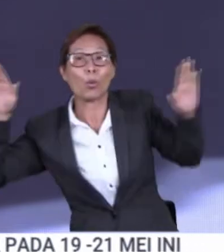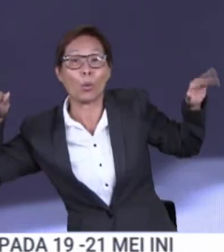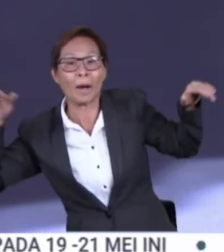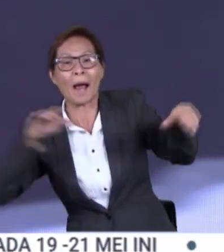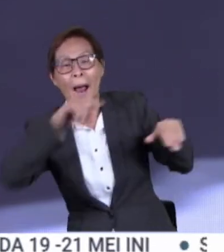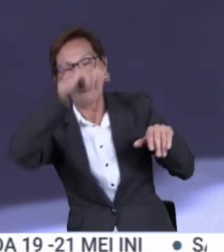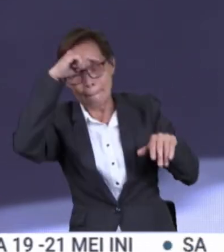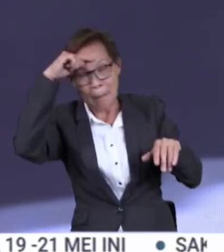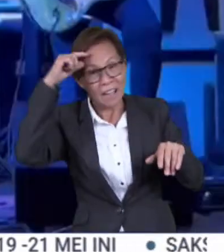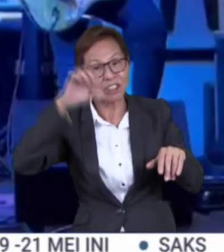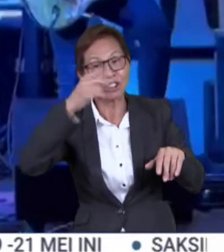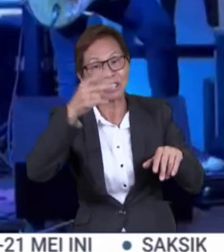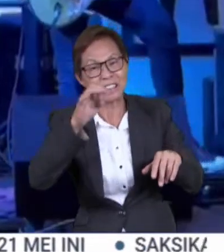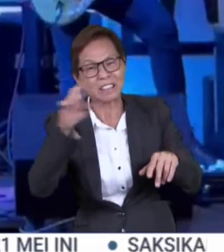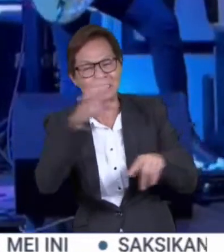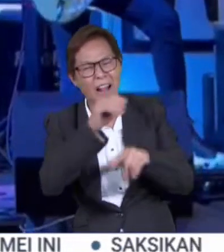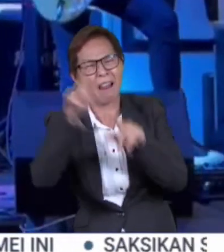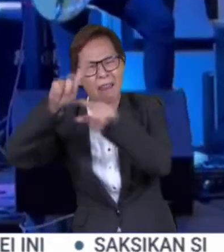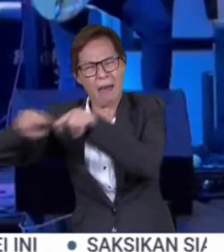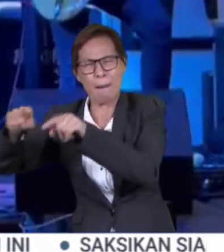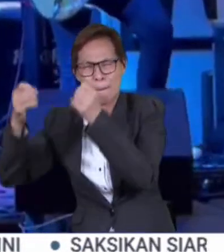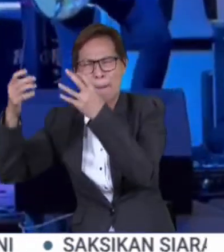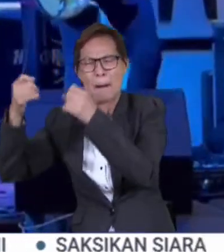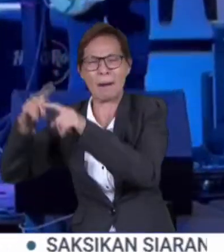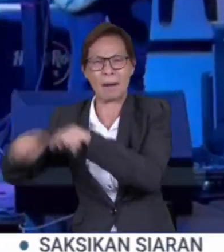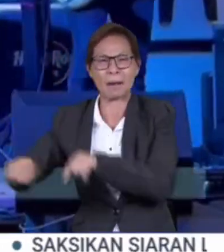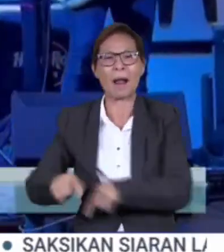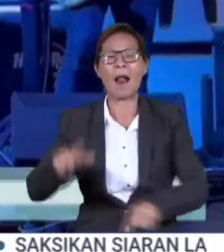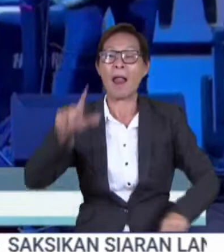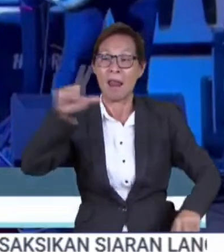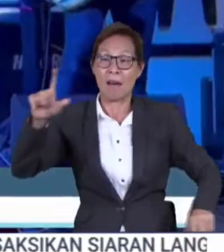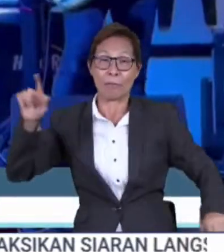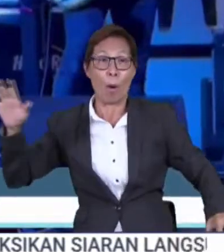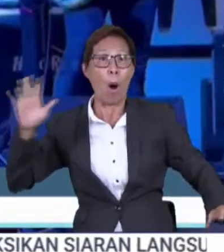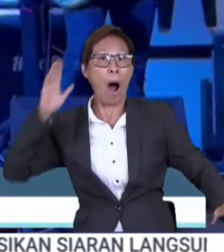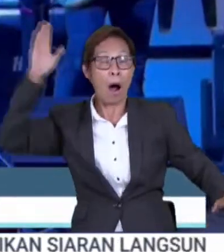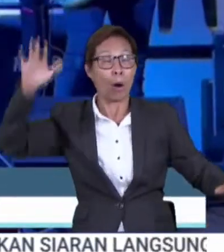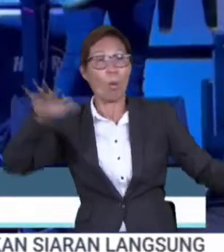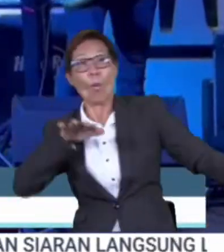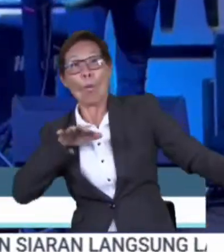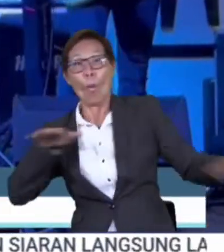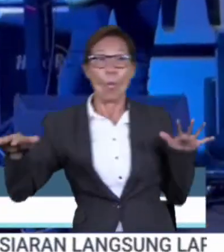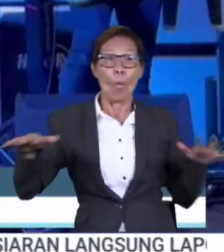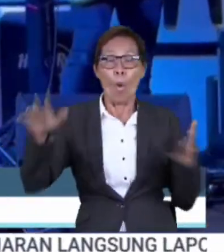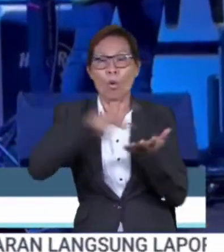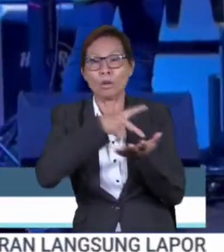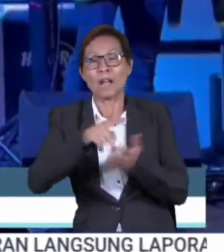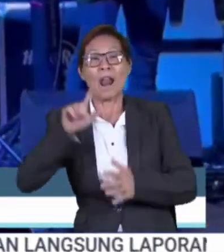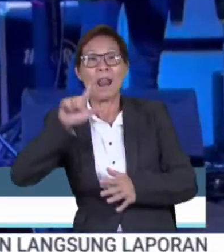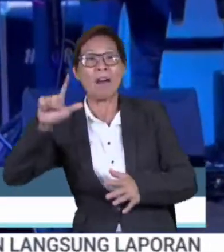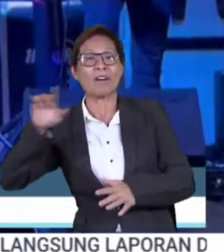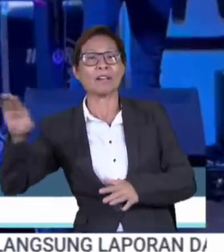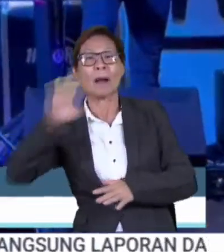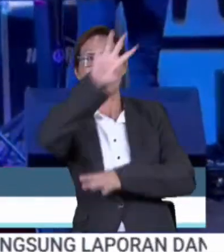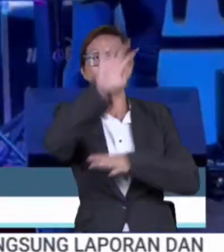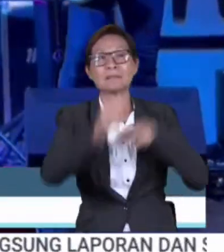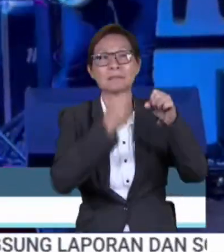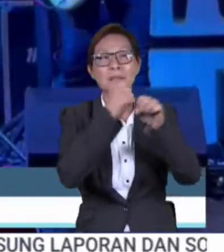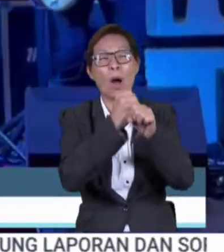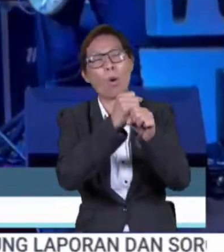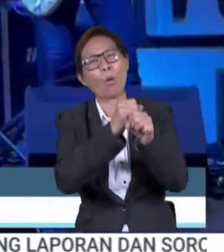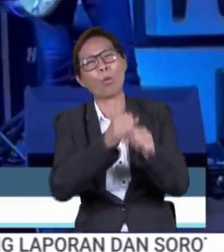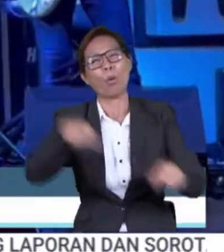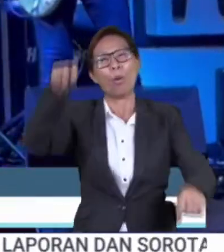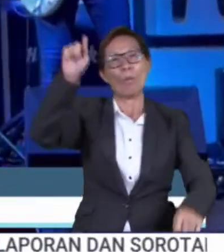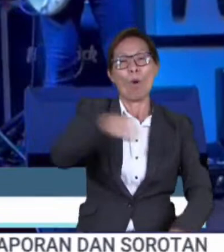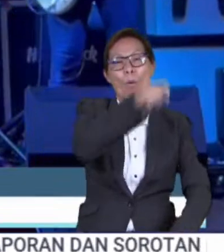dan banyak lagi. Kumpulan Left Handed bakal menggegar dengan konsert Left Handed 40 Tahun Rockestra